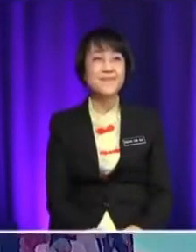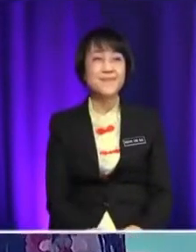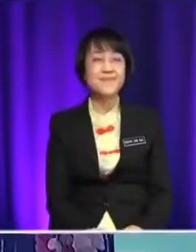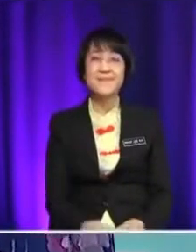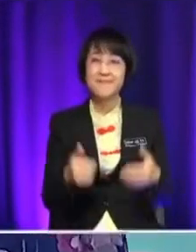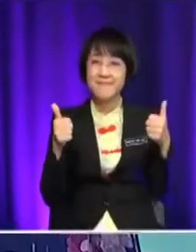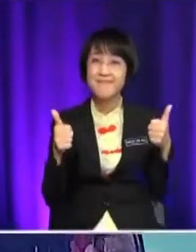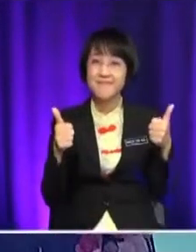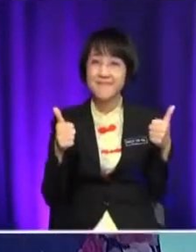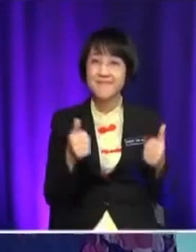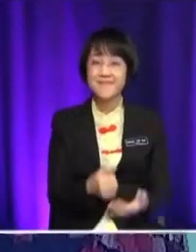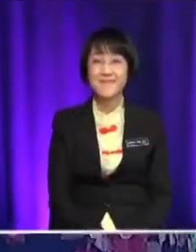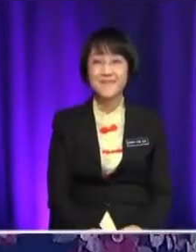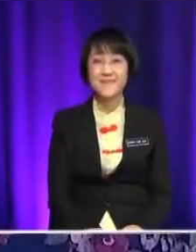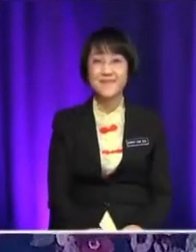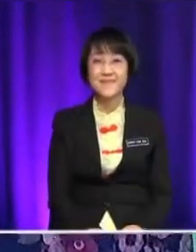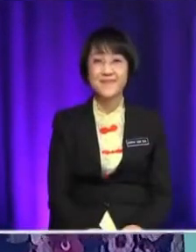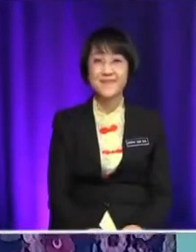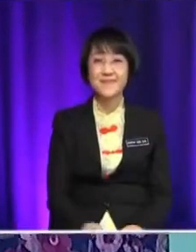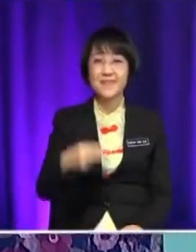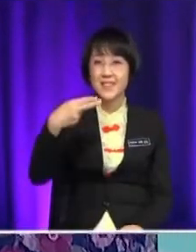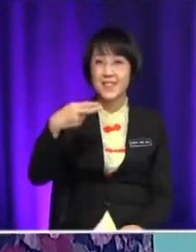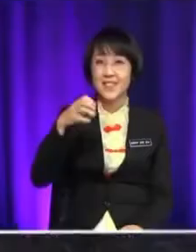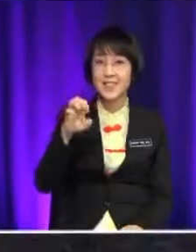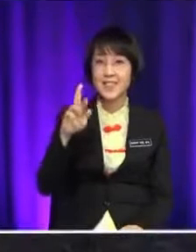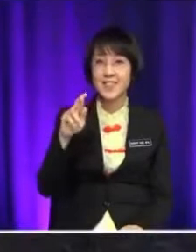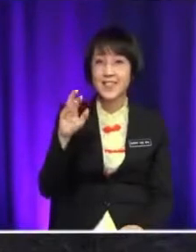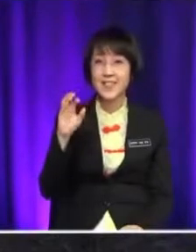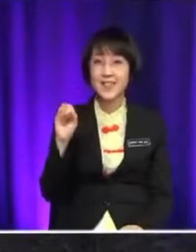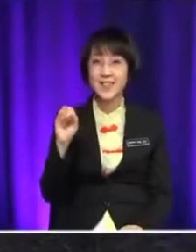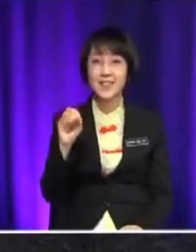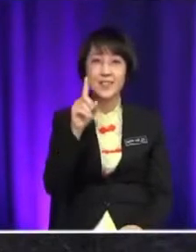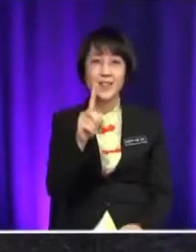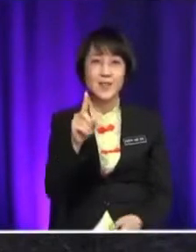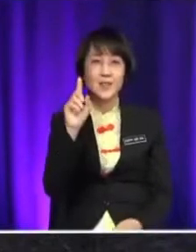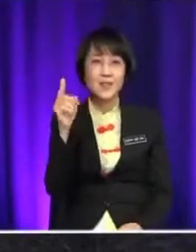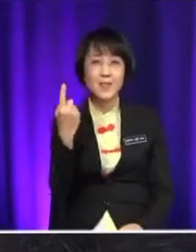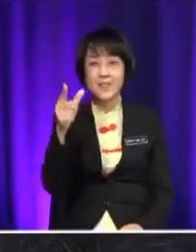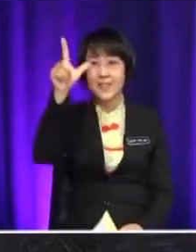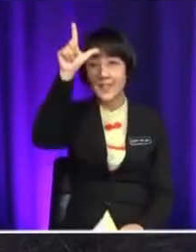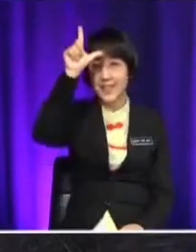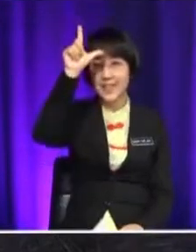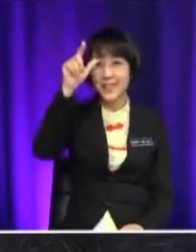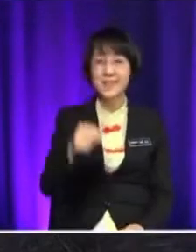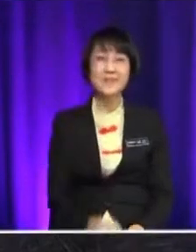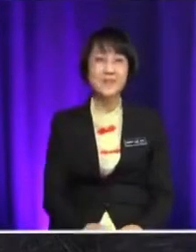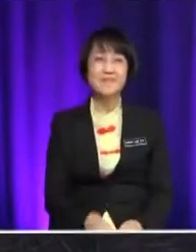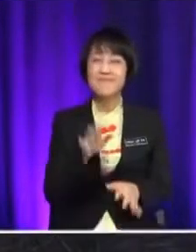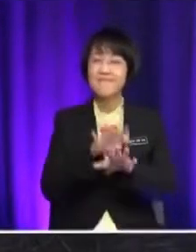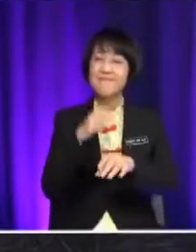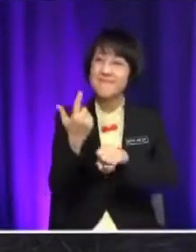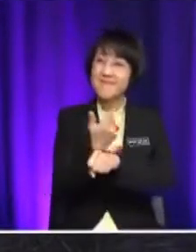ya. Satu-satunya hero yang ada. Berapa bintang untuk hero kita terlebih dahulu, Cikgu? Hero kita ni memang kena banyak berlatih lagi lah, Mira.